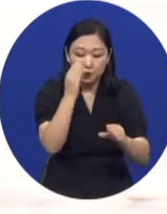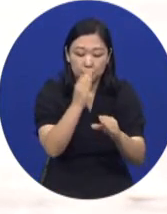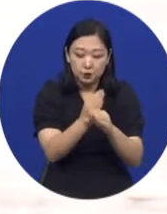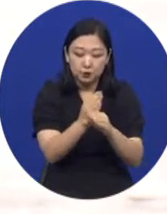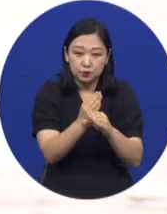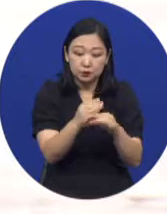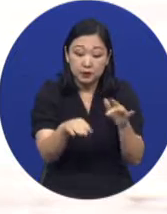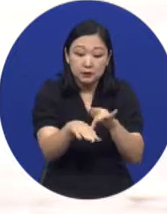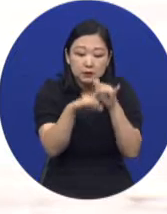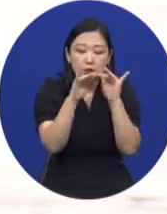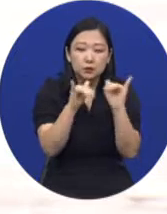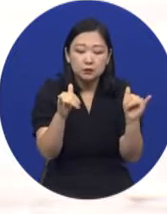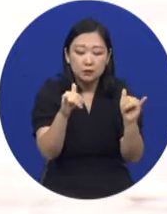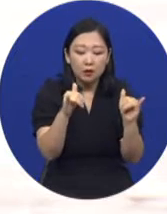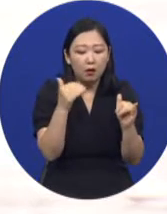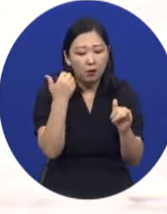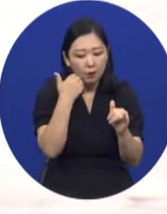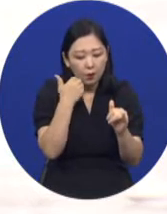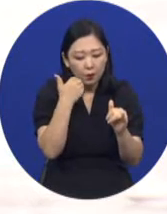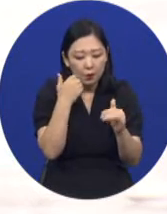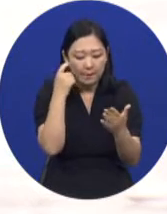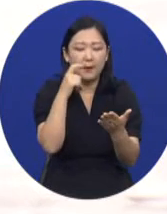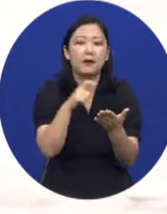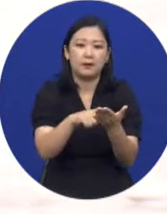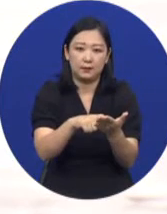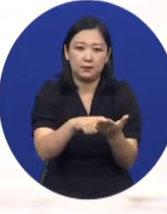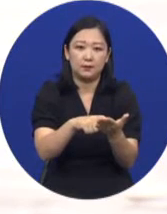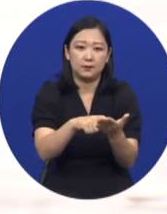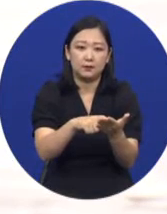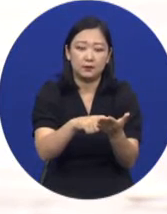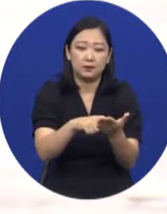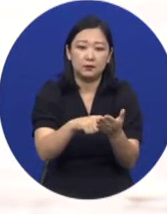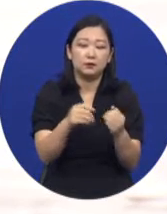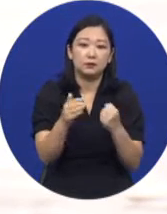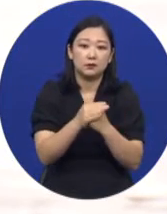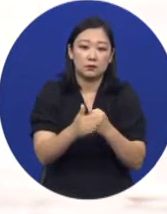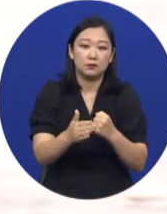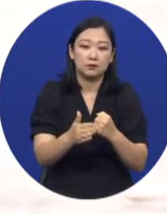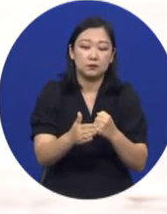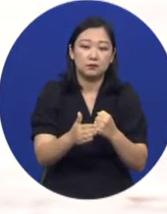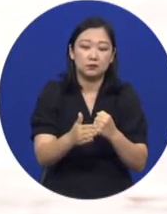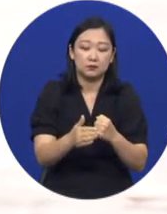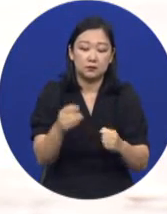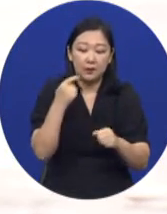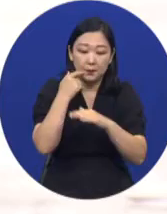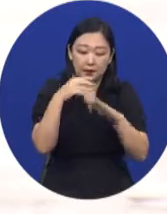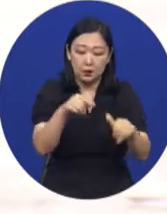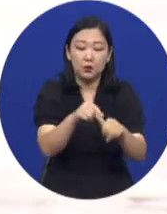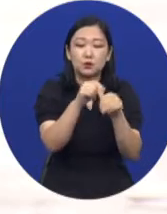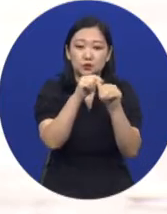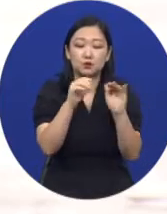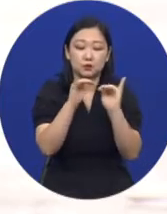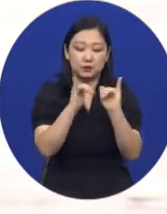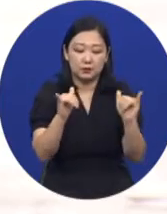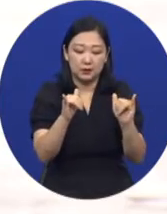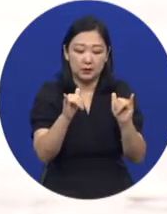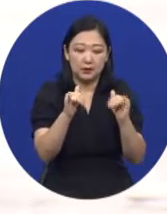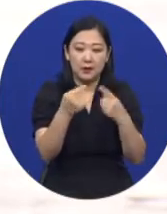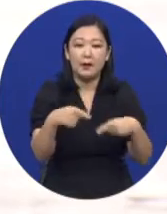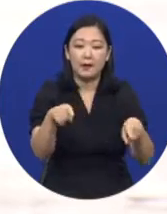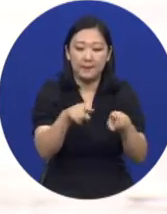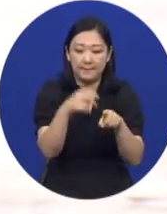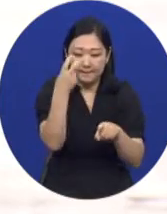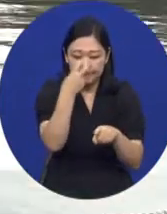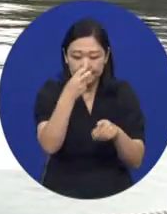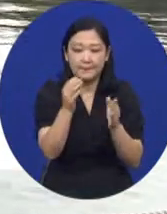실종자로 추정되는 변사체를 발견을 했습니다. 그래서 저희 해경 구조대 직원들이 이제 들어가서